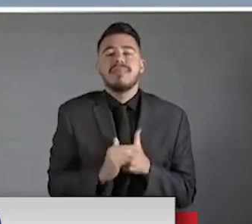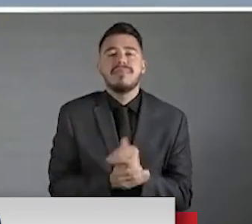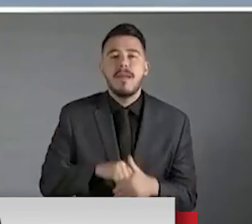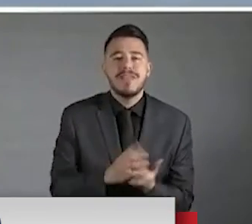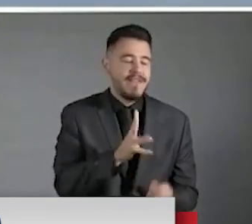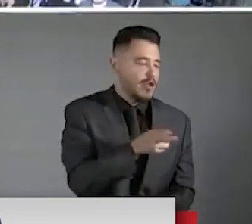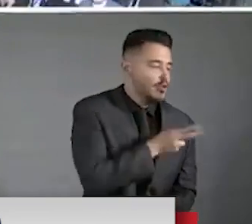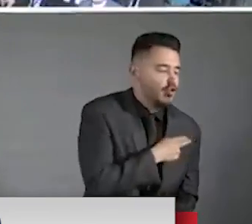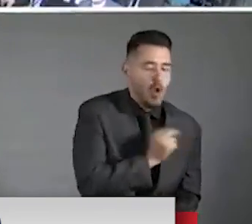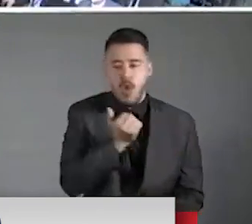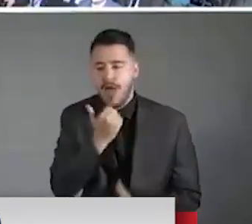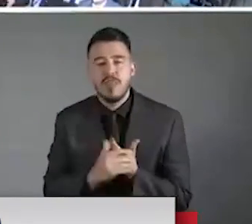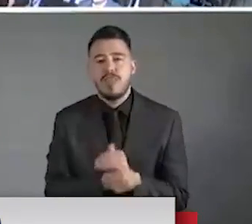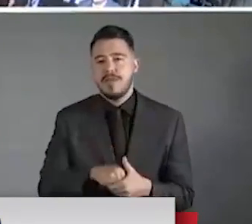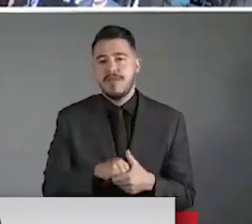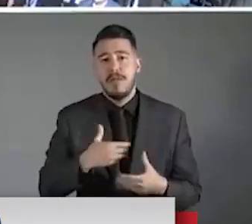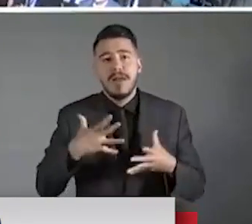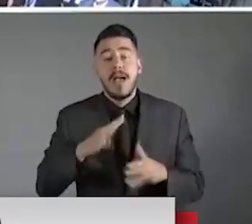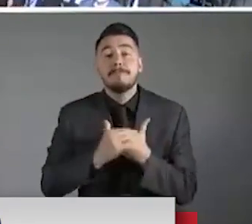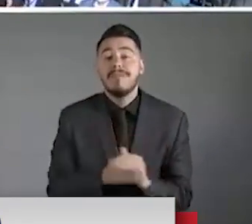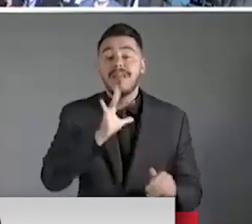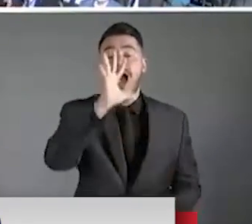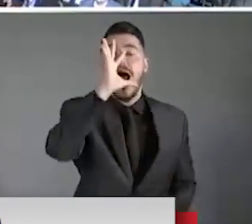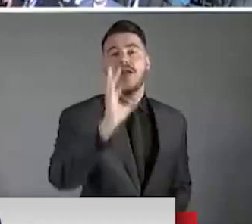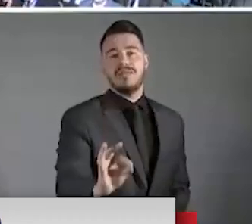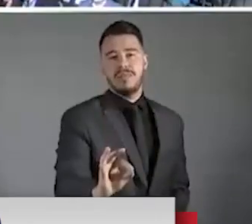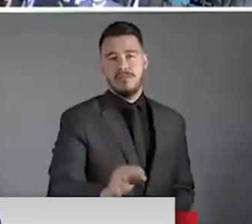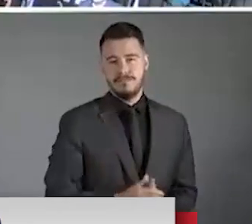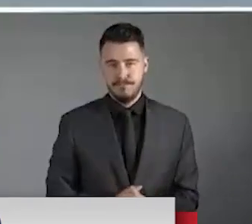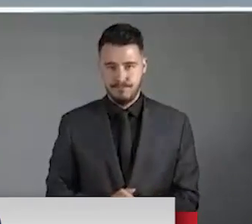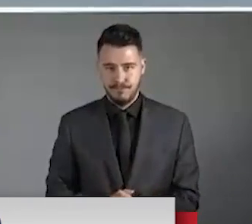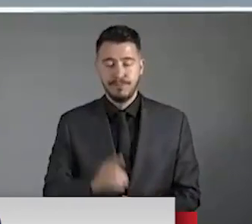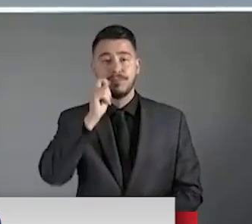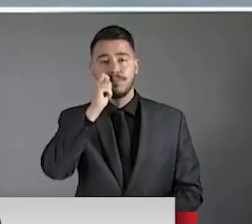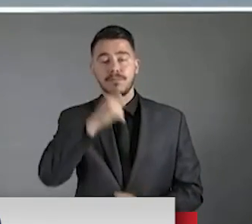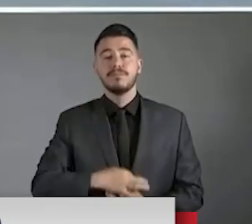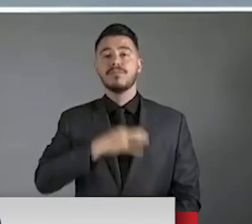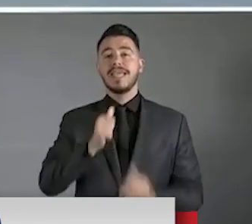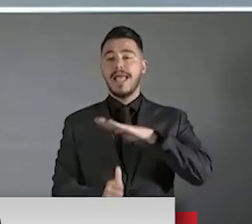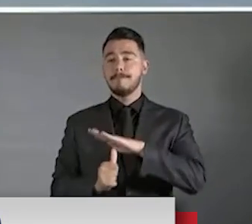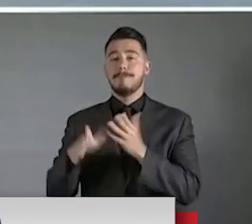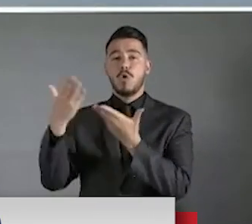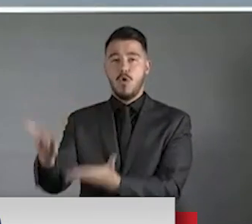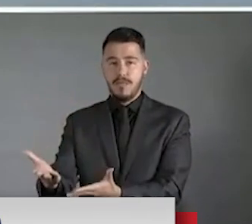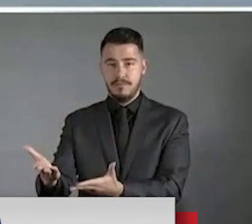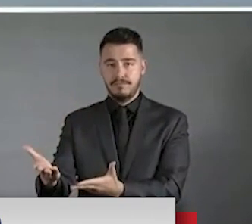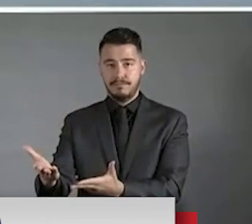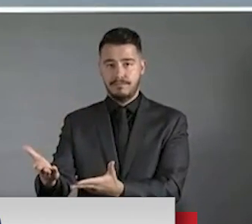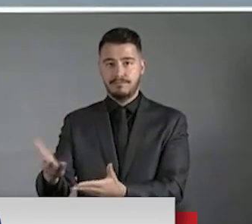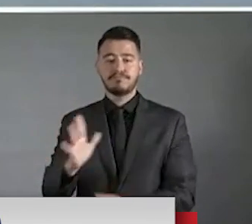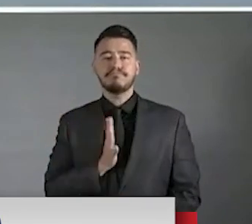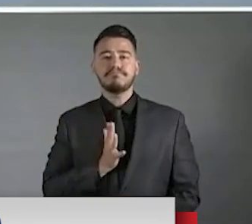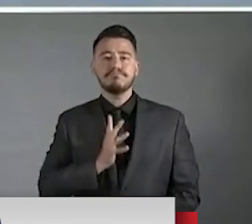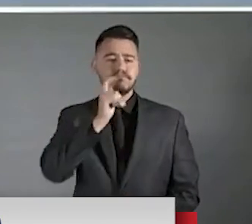πολιτικές εκκρεμότητες. Άλλες πηγές μάλιστα πρότειναν στο πρωθυπουργικό περιβάλλον να δοθεί η ίδια διαβεβαίωση και στον Γιάννη Τραγάκη, αναφορικά με τον γιο